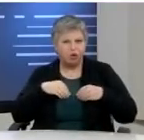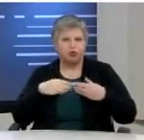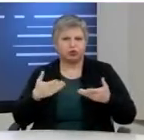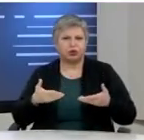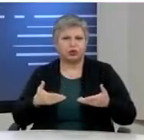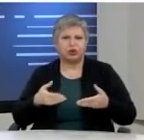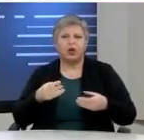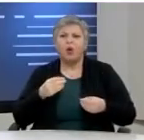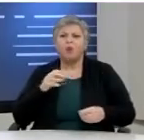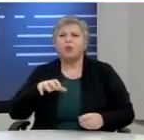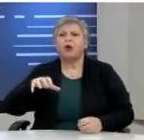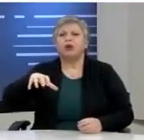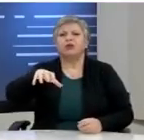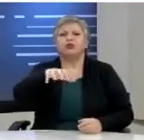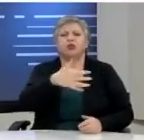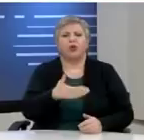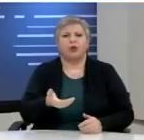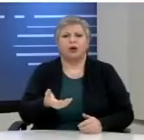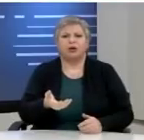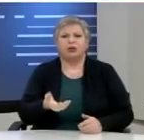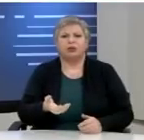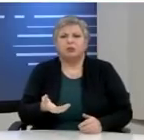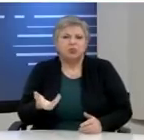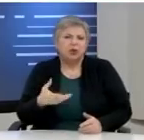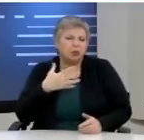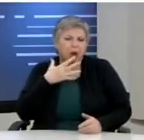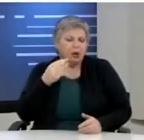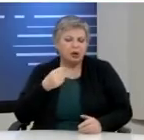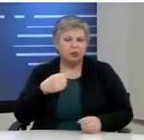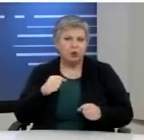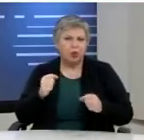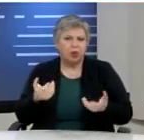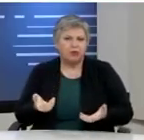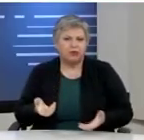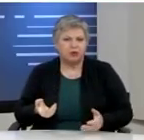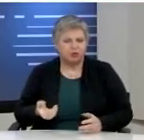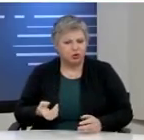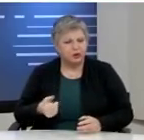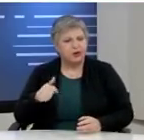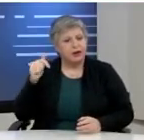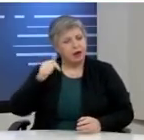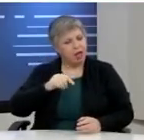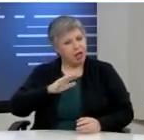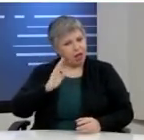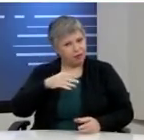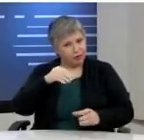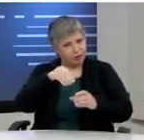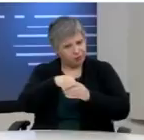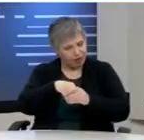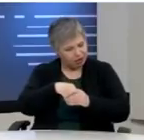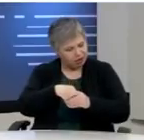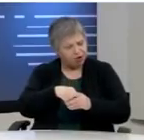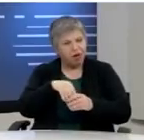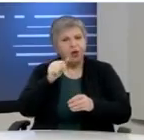να διατηρήσουν μια άλλη στάση. Και βεβαίως μια υπόλοιπη, την οποία την διαπραγματεύονταν για τον υπόλοιπο κόσμο, από την